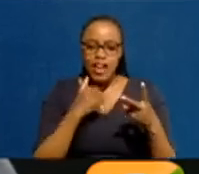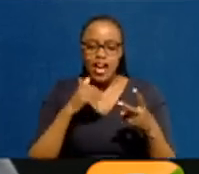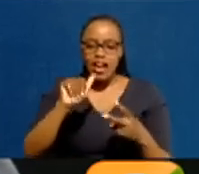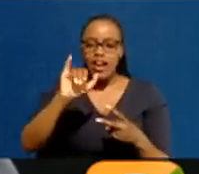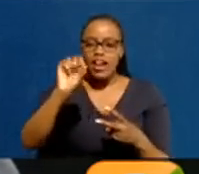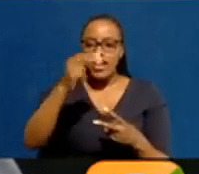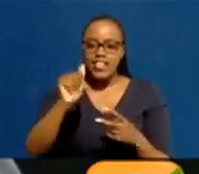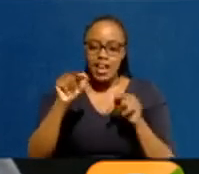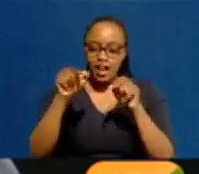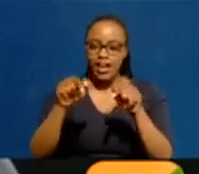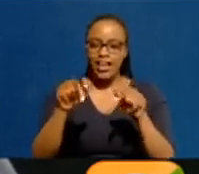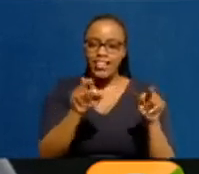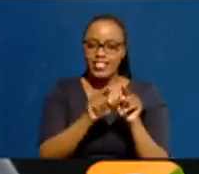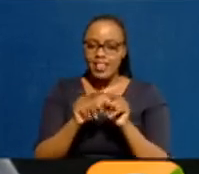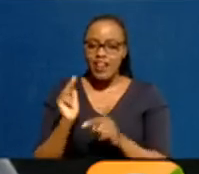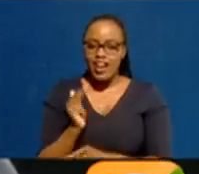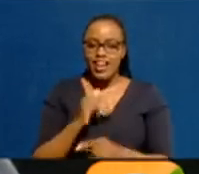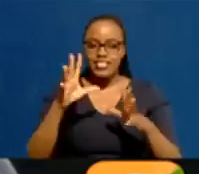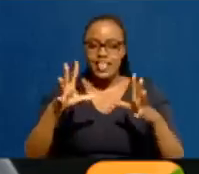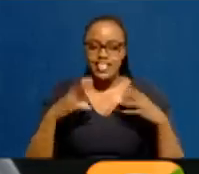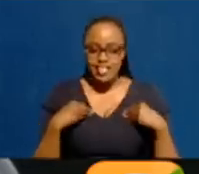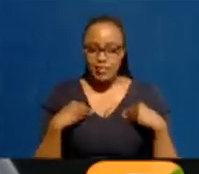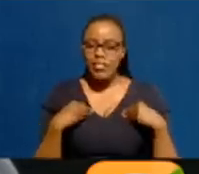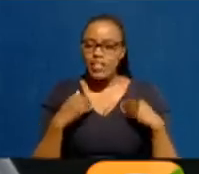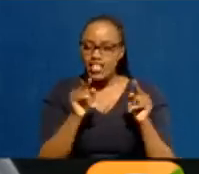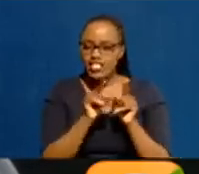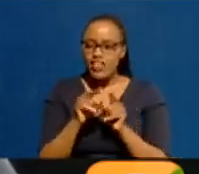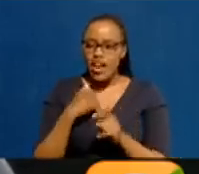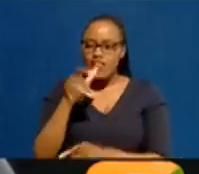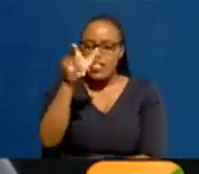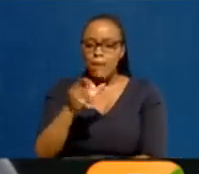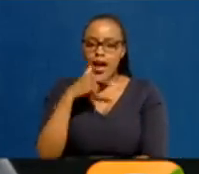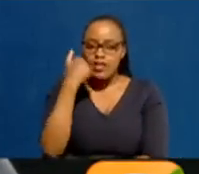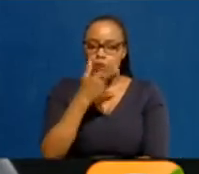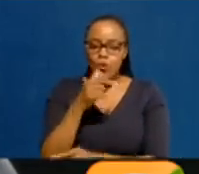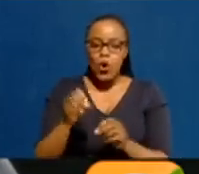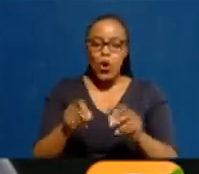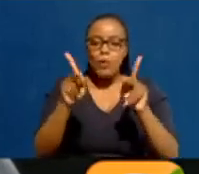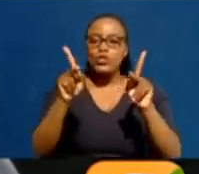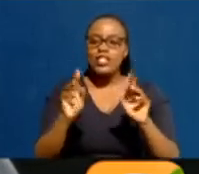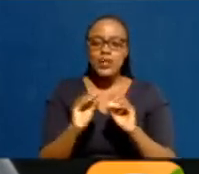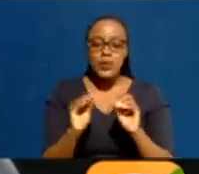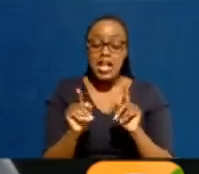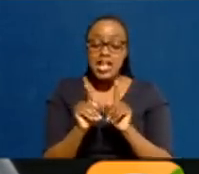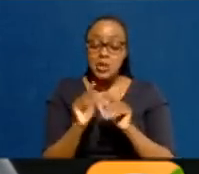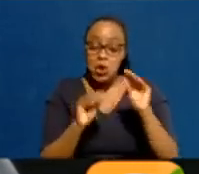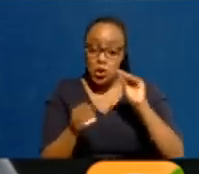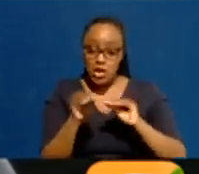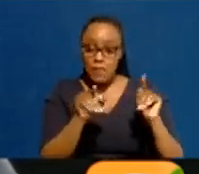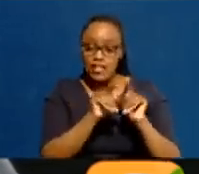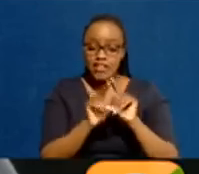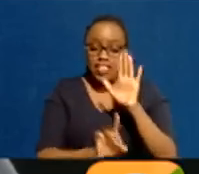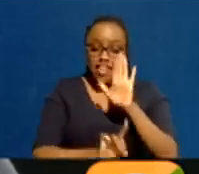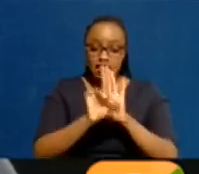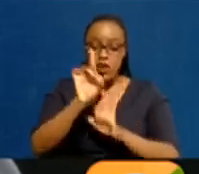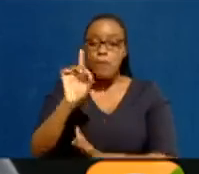ni ya kuwekelewa. Sisi hatuwezi kubali kukataza mtu ambaye ako na nafasi kuchangia maendeleo